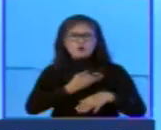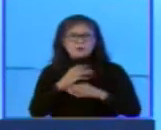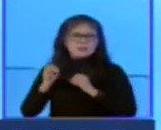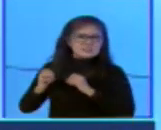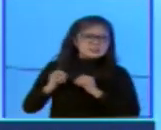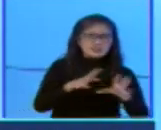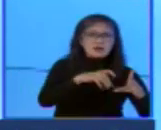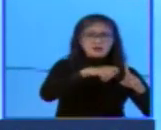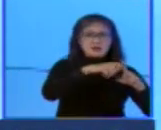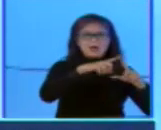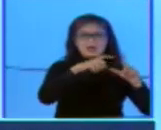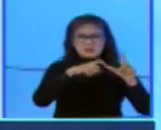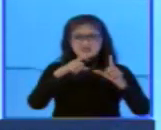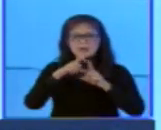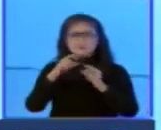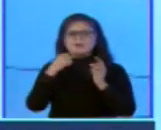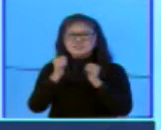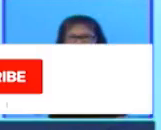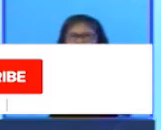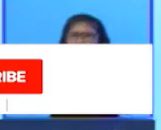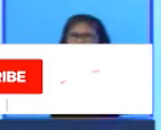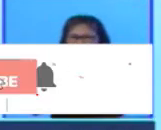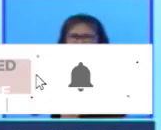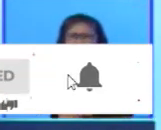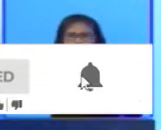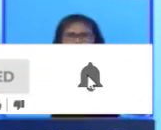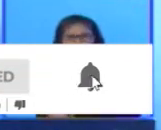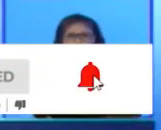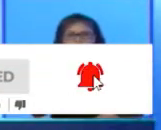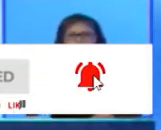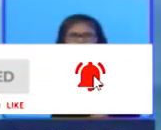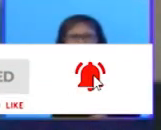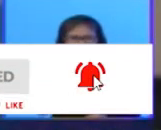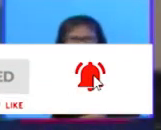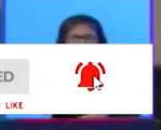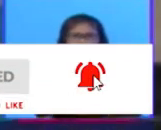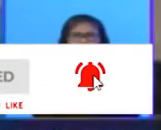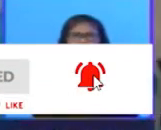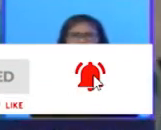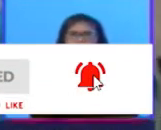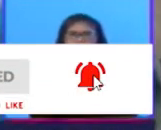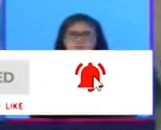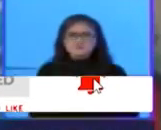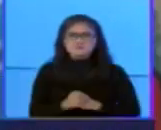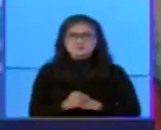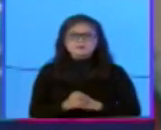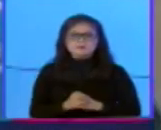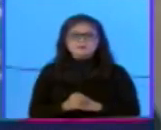Timur. KSAD berjanji akan memberi ganti rugi kepada korban. Suami saya